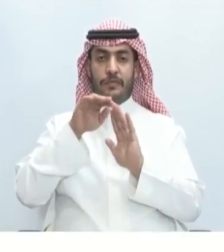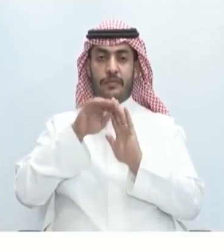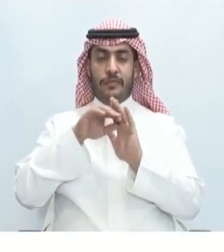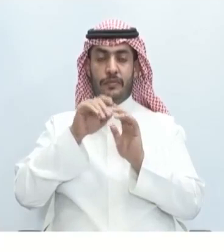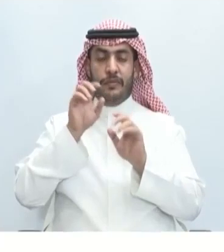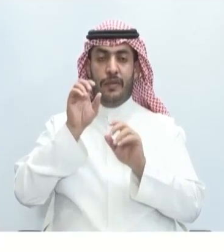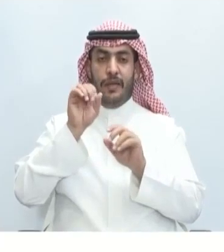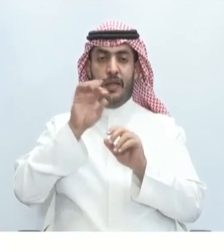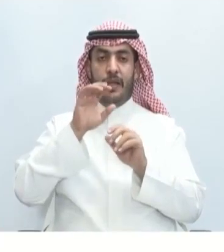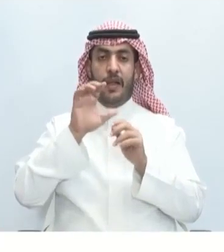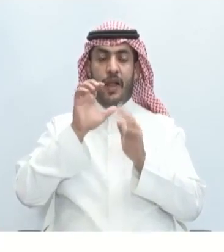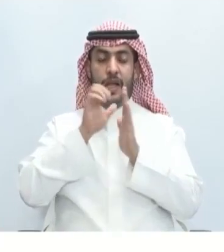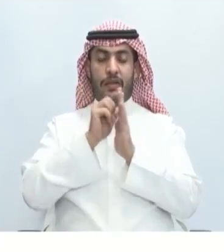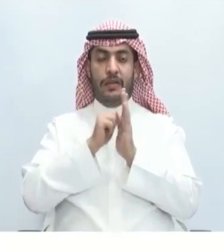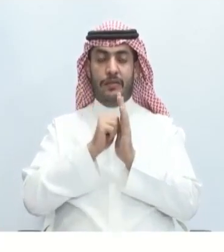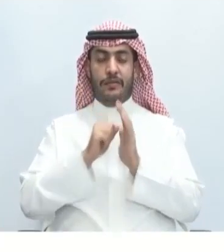عدد